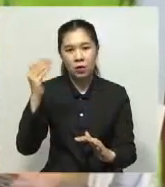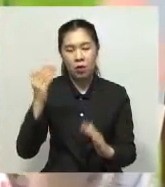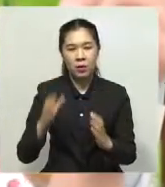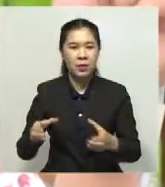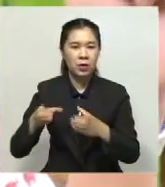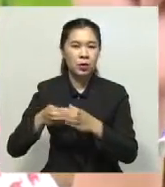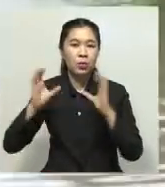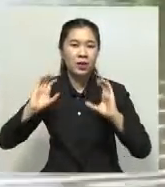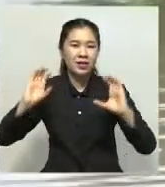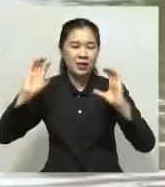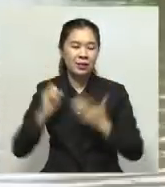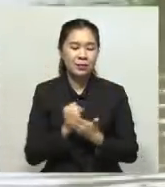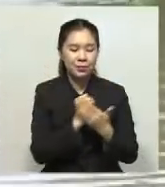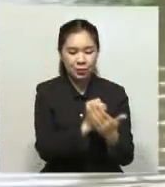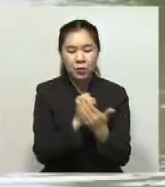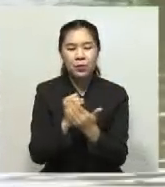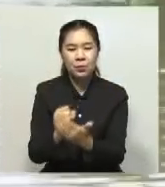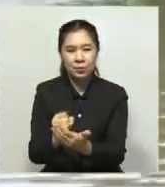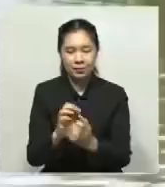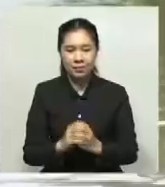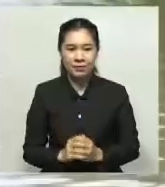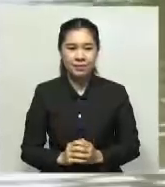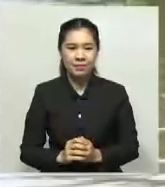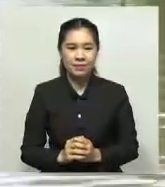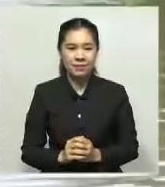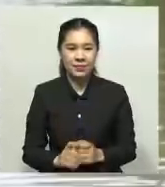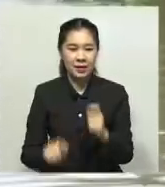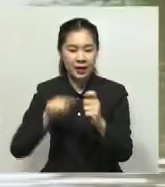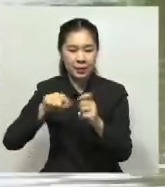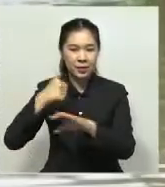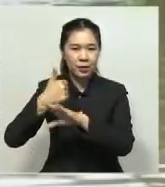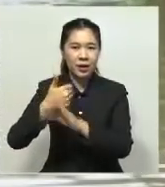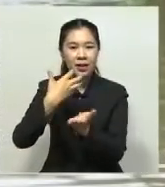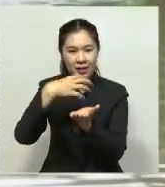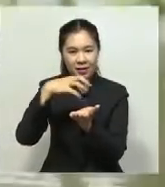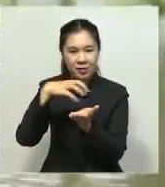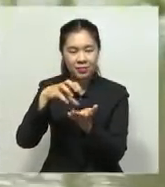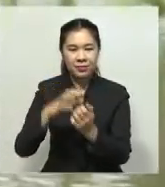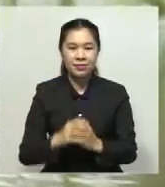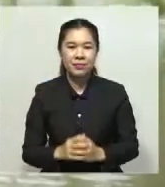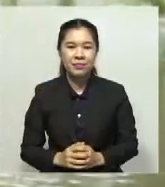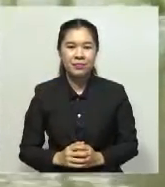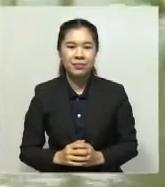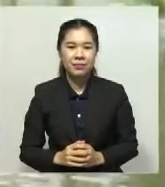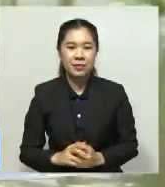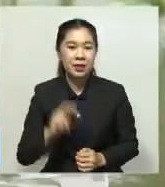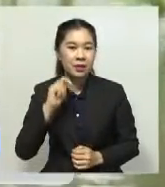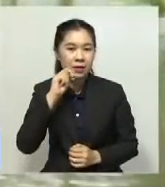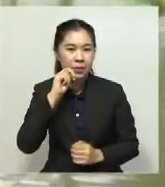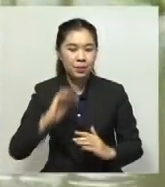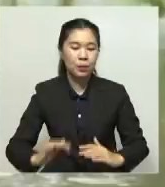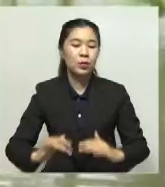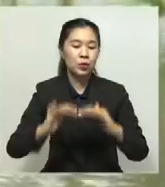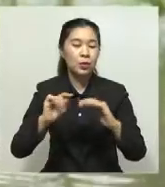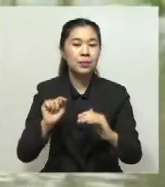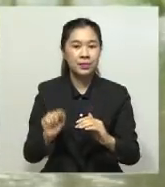านราชการเข้าไปให้ความช่วยเหลืออีกทีค่ะลองฟังเสียงนายอำเภอบุงคล้าดูค่ะ น้ำที่ท่วมตรงนี้นะครับเกิ